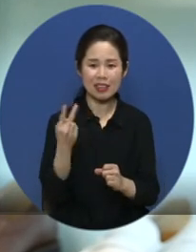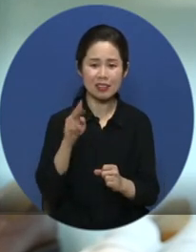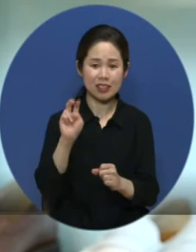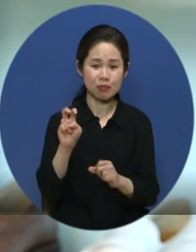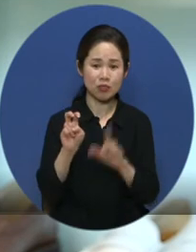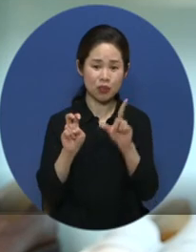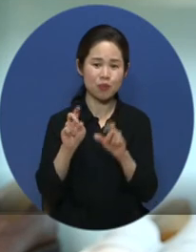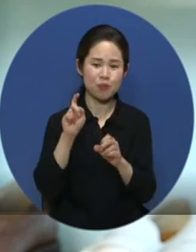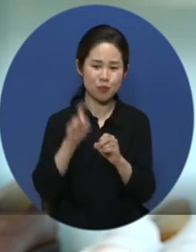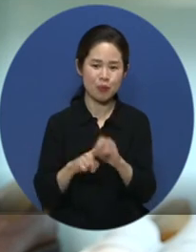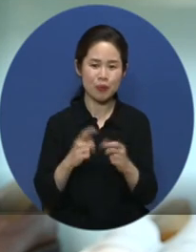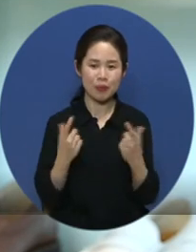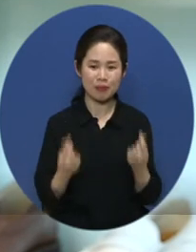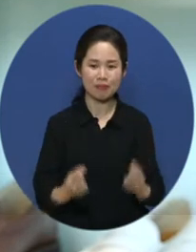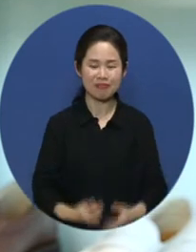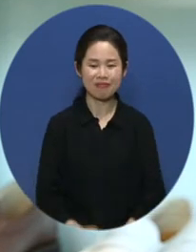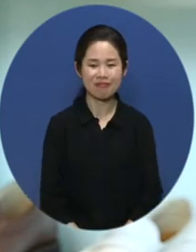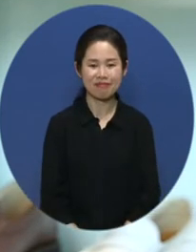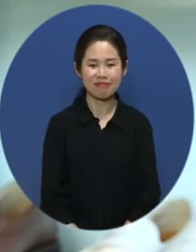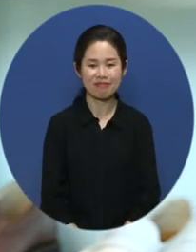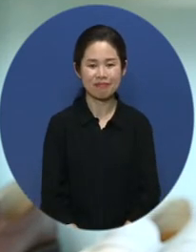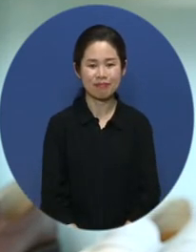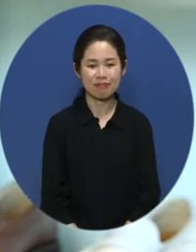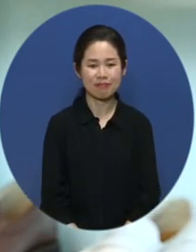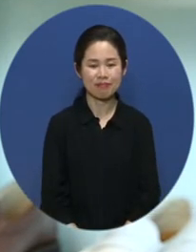목표가 아니겠습니까?